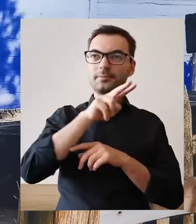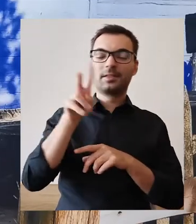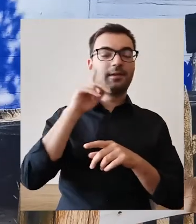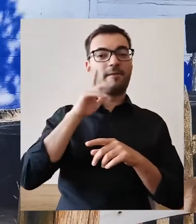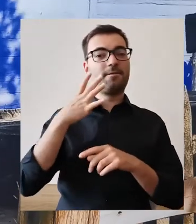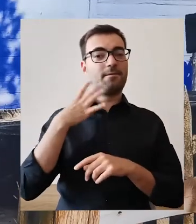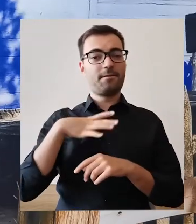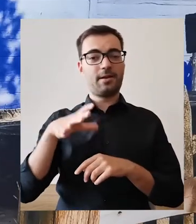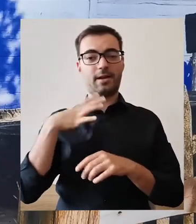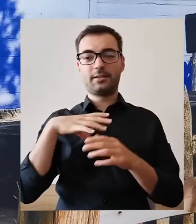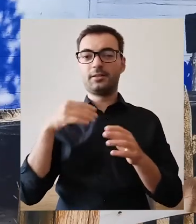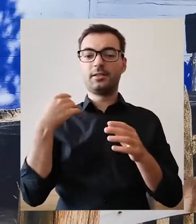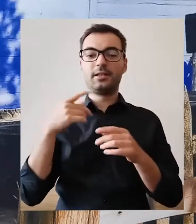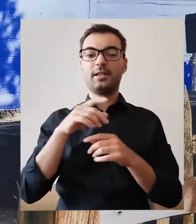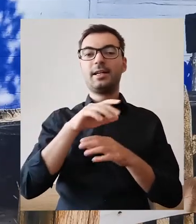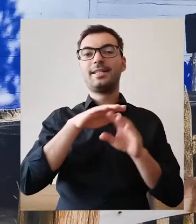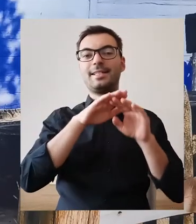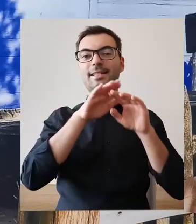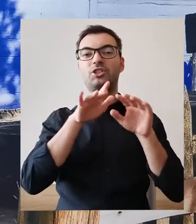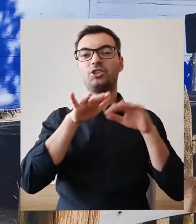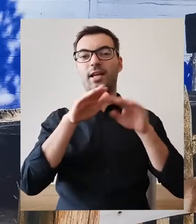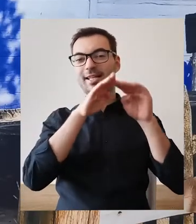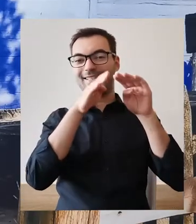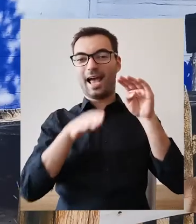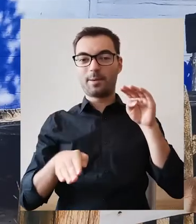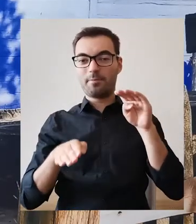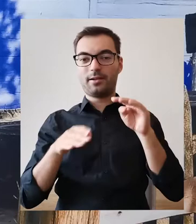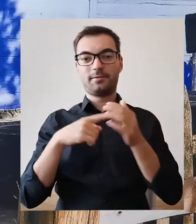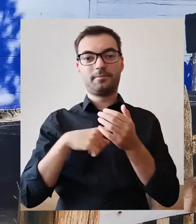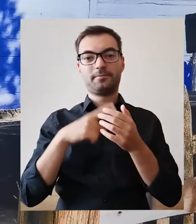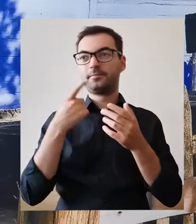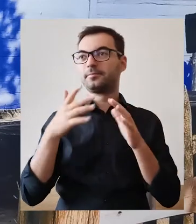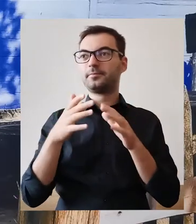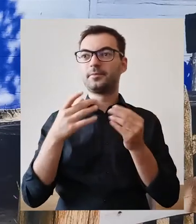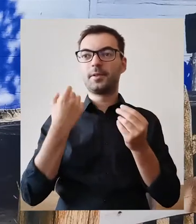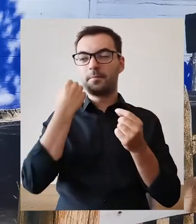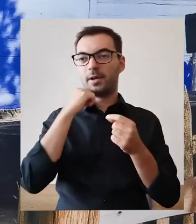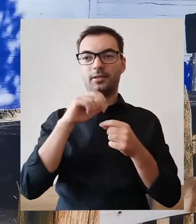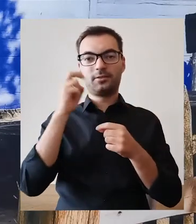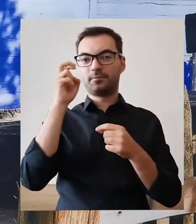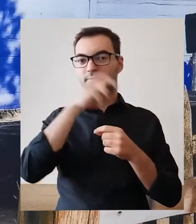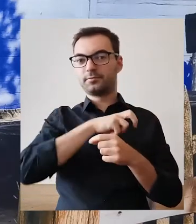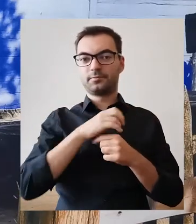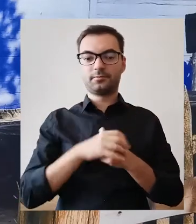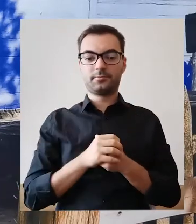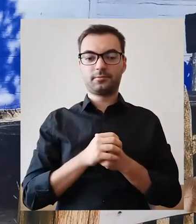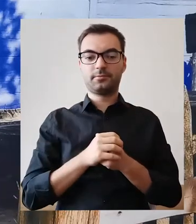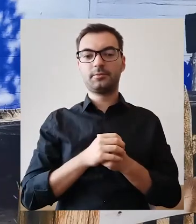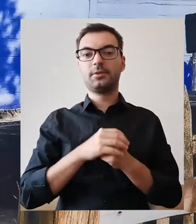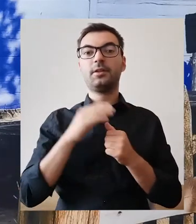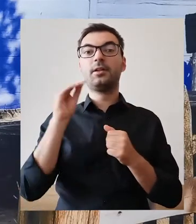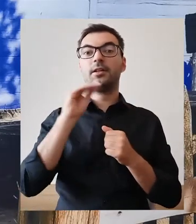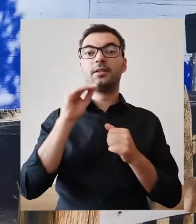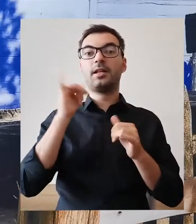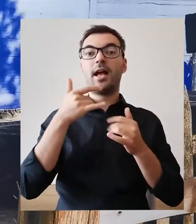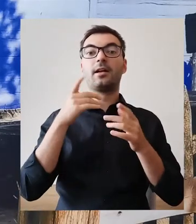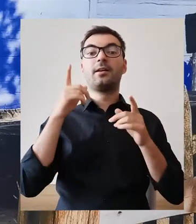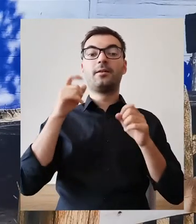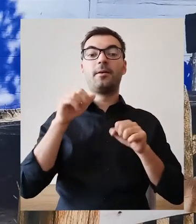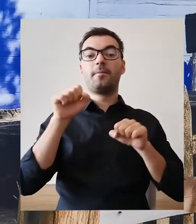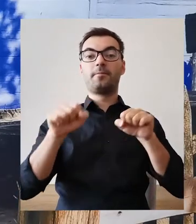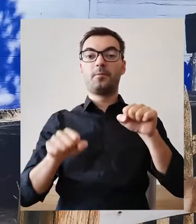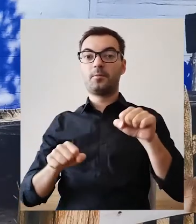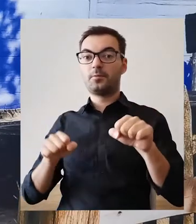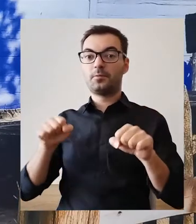bo skarpa rzecz nad publiczna jest miejscami bardzo atrakcyjna poza tym kiedy płyniecie